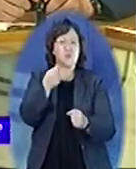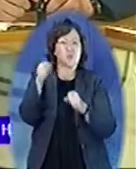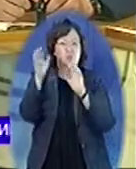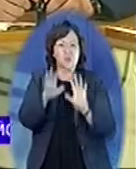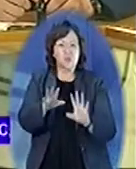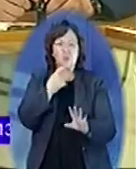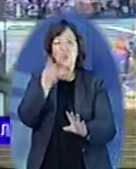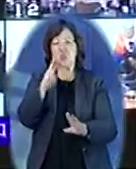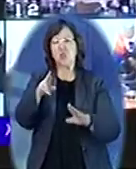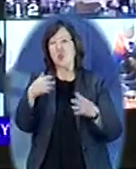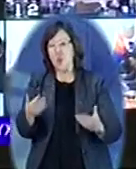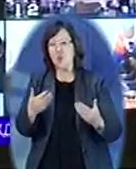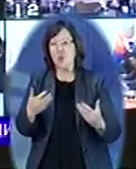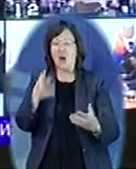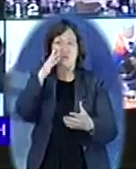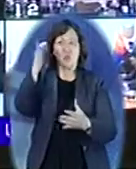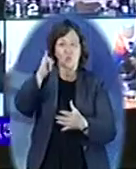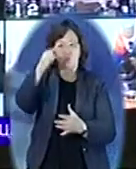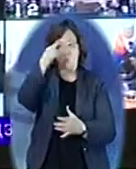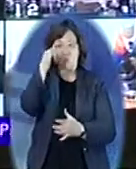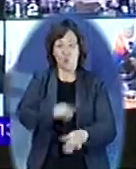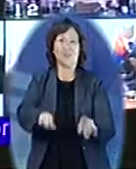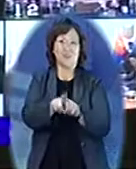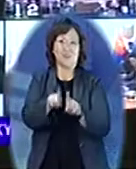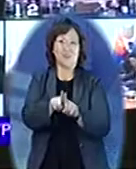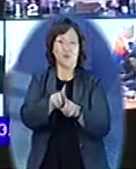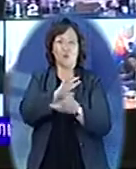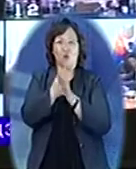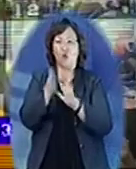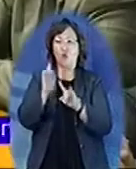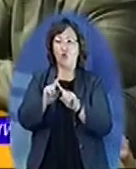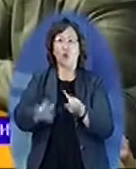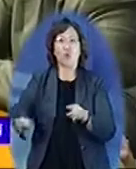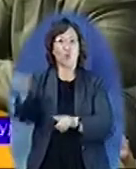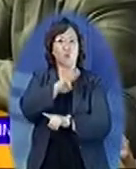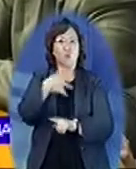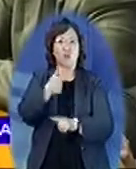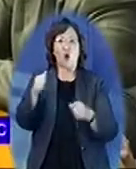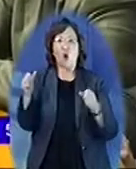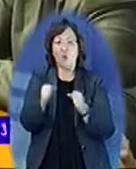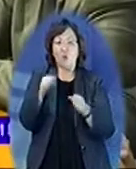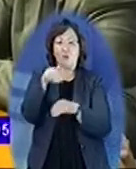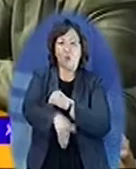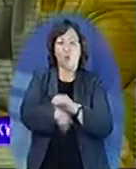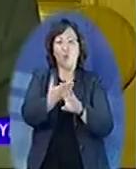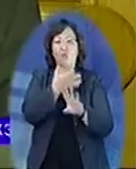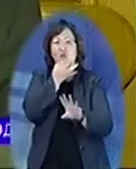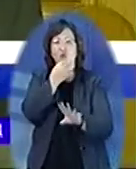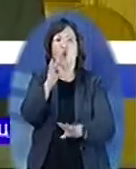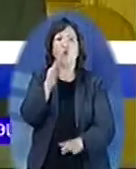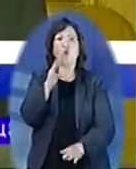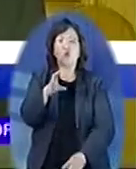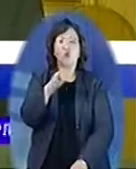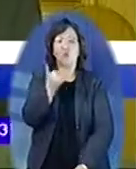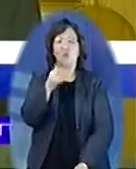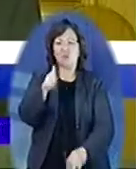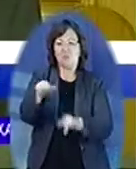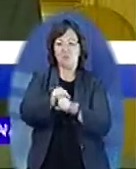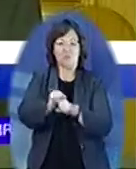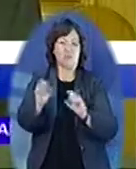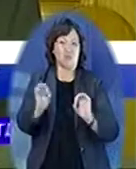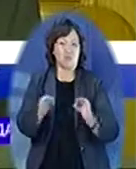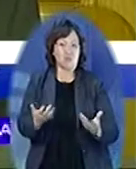зарим аймаг өвөлдөө хангалтгүй бэлтгэсэн санаа зовоож байгаа тухай өнөөдөр болсон онлайн хурлаар яригдлаа. Хангай бүстэй бол